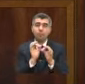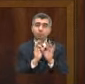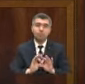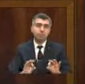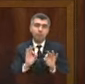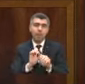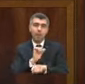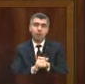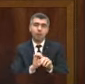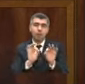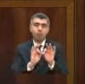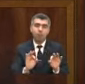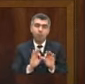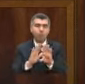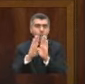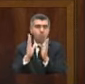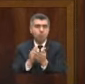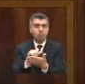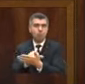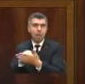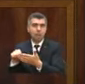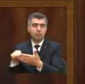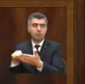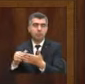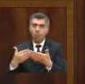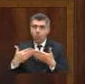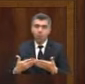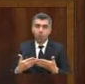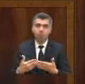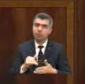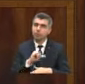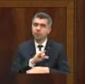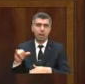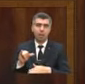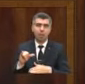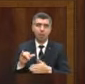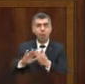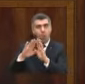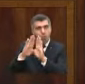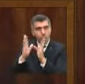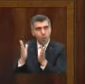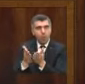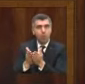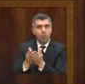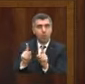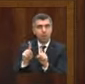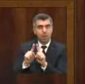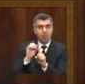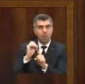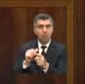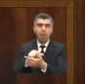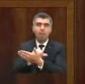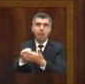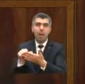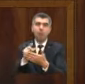هو بوحده يتحمل جميع هذه المصاريف. اليوم التغطية الصحية كتحمل المصاريف، راه هادشي ما عندوش ثمن، لأن باش غير تمشي